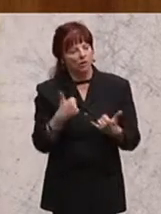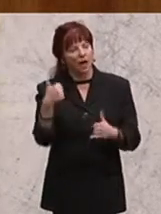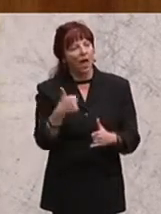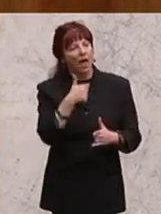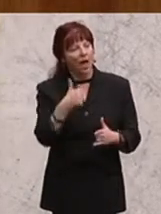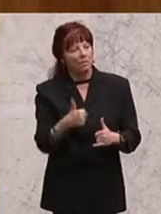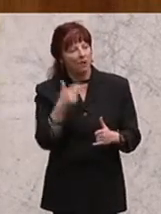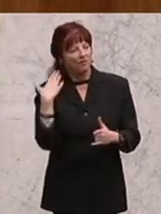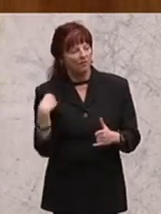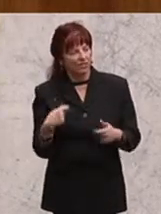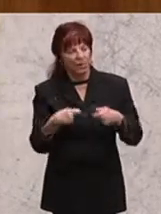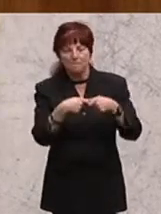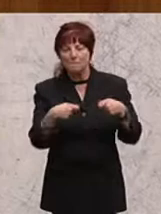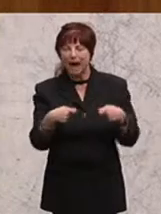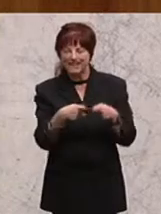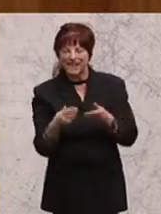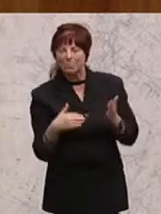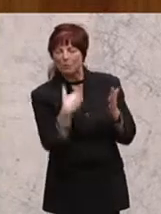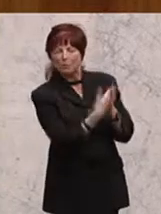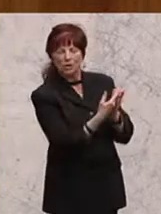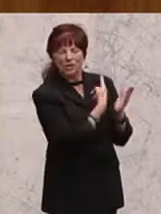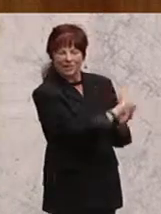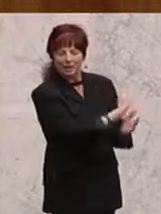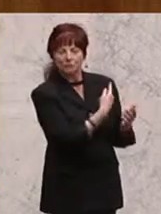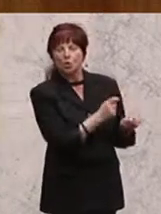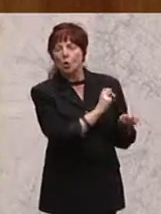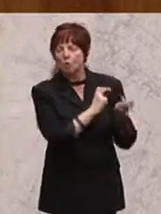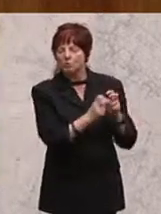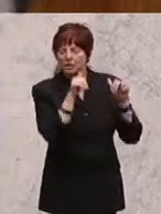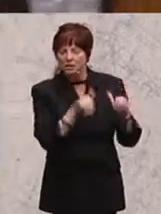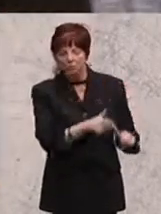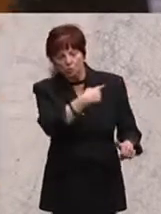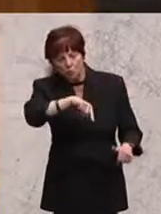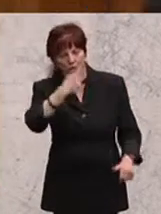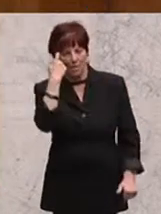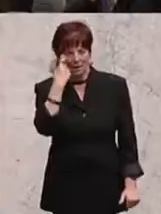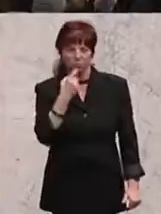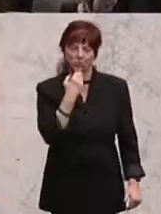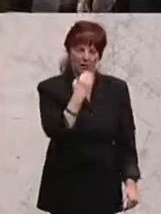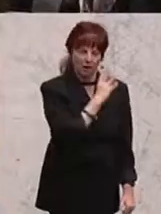Maßnahmen mitgegeben, die Sie umzusetzen haben, aus unserer Sicht. Dankeschön.